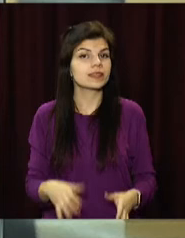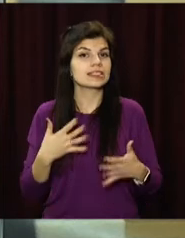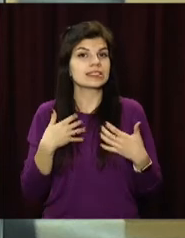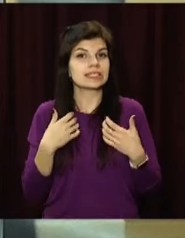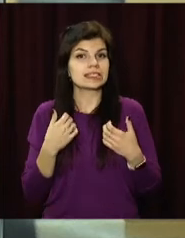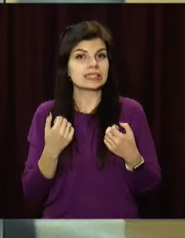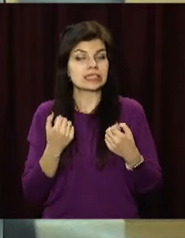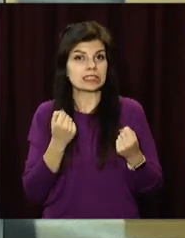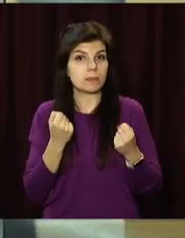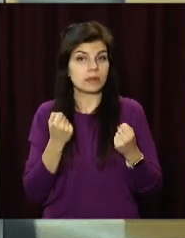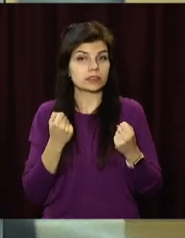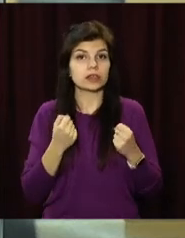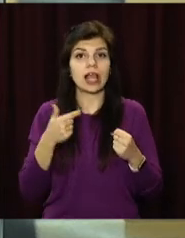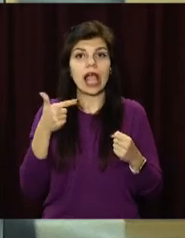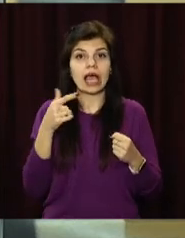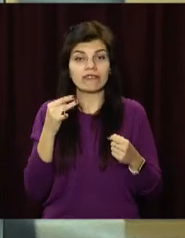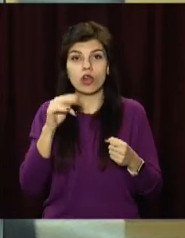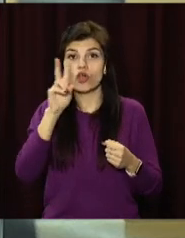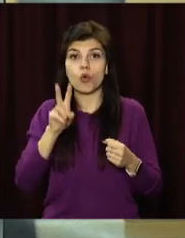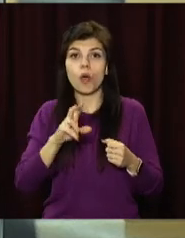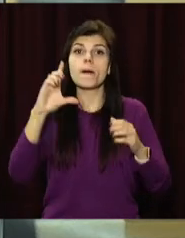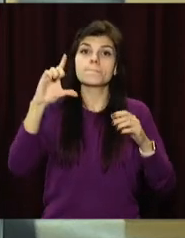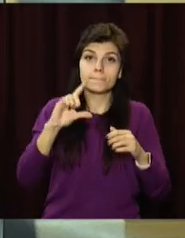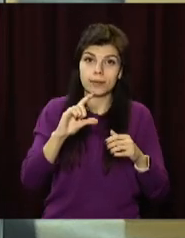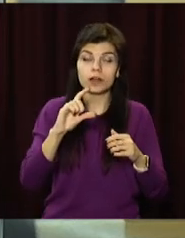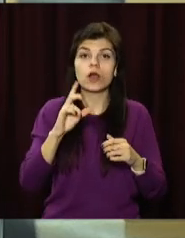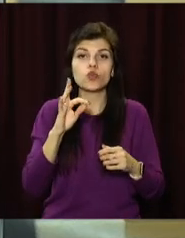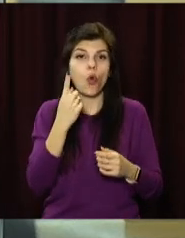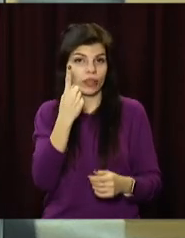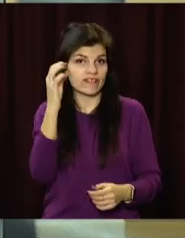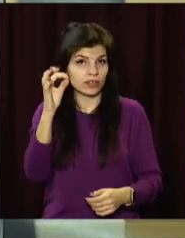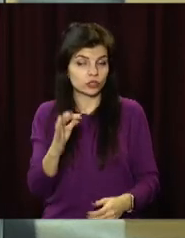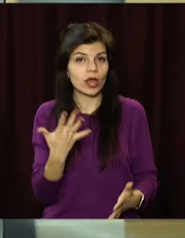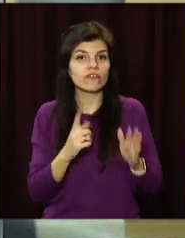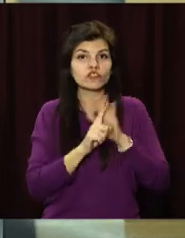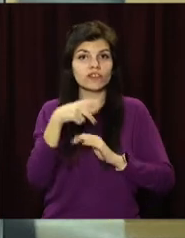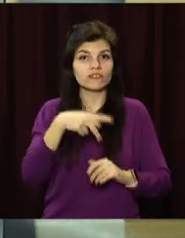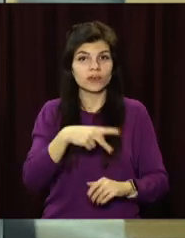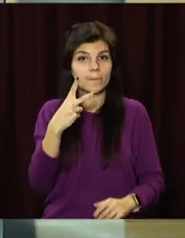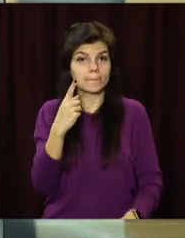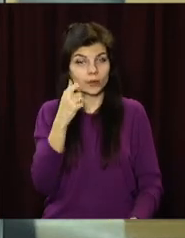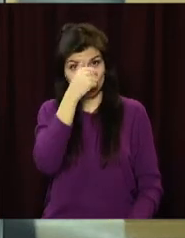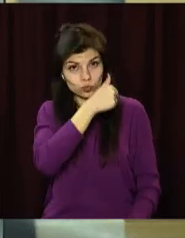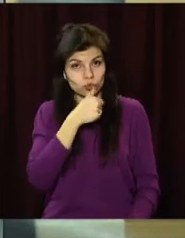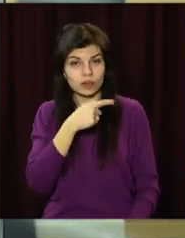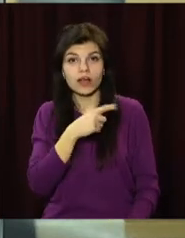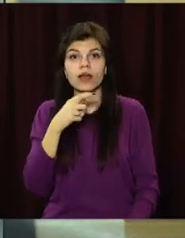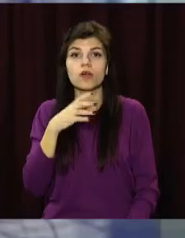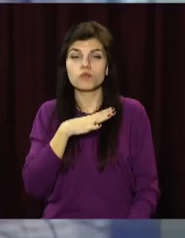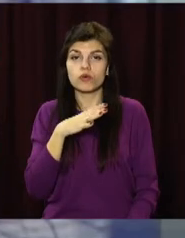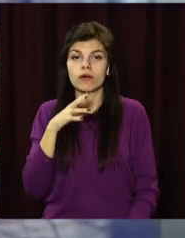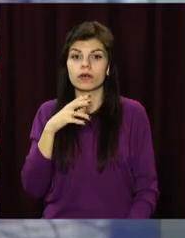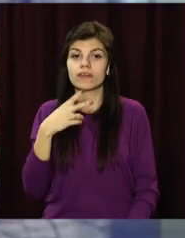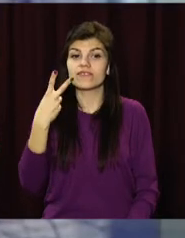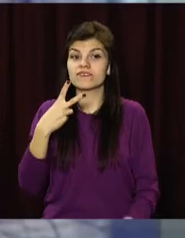Зміцнення гривні. Долар подешевшав, проте лише на 1%. Якщо на початку 2021-го тверда валюта